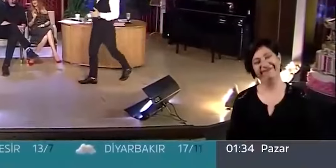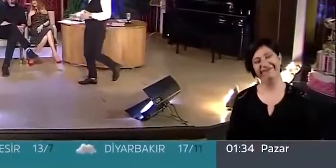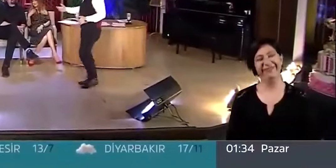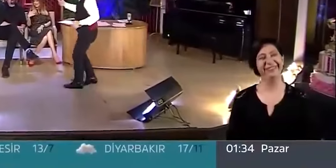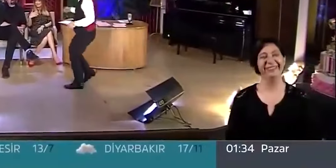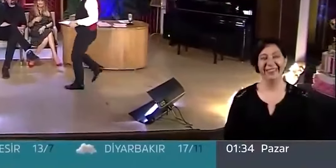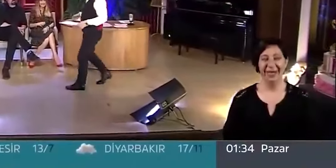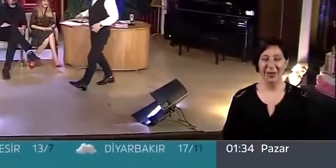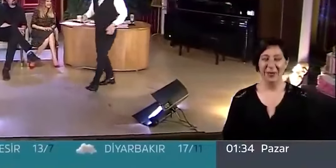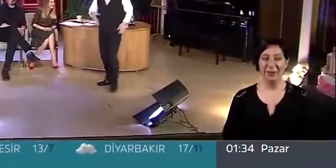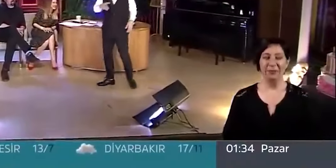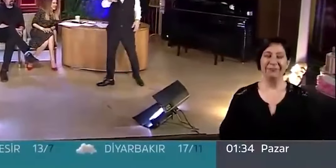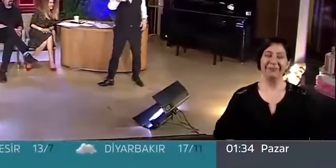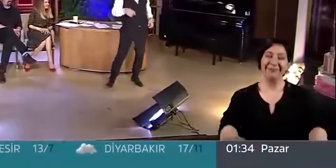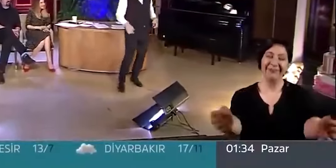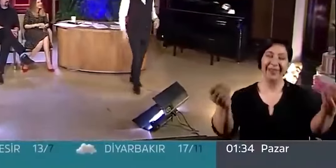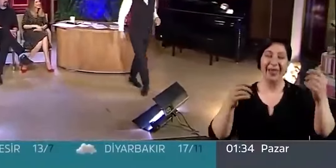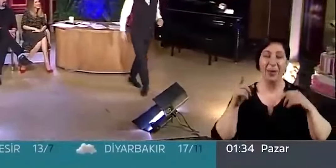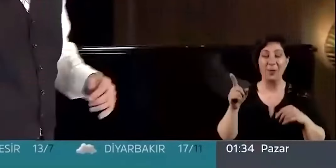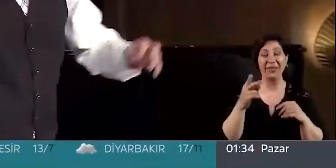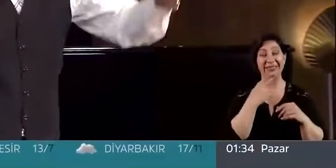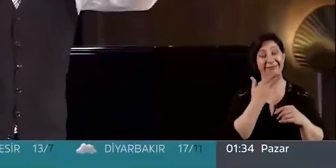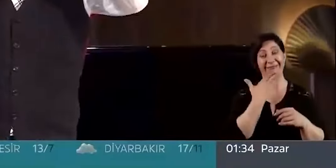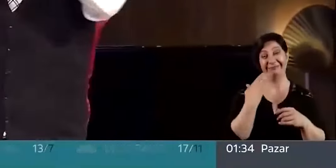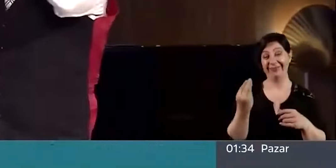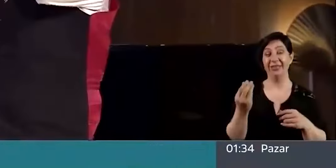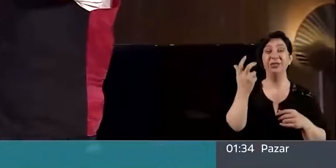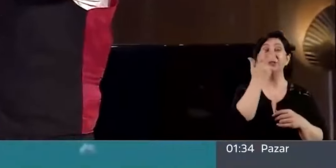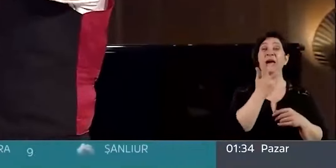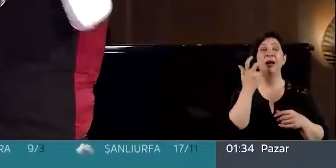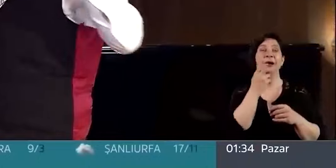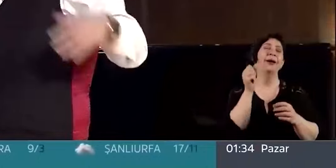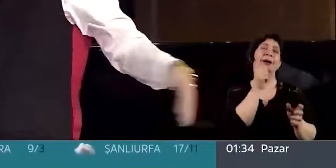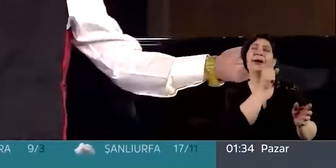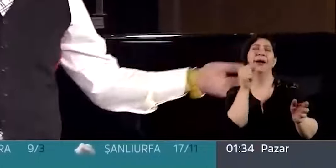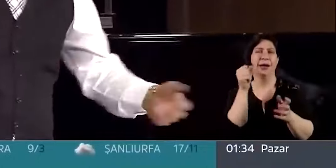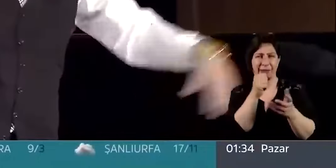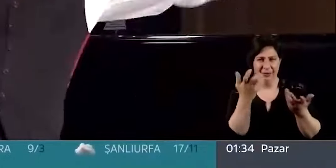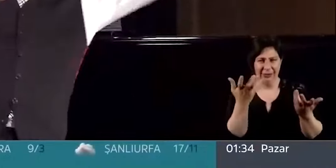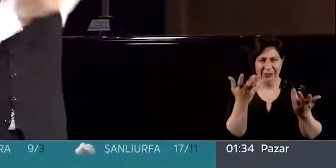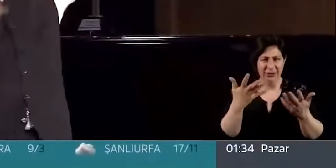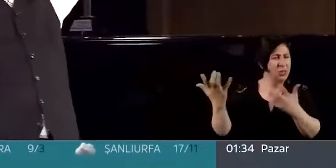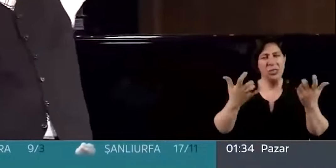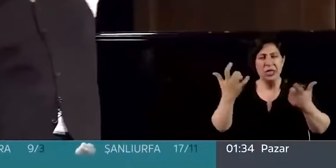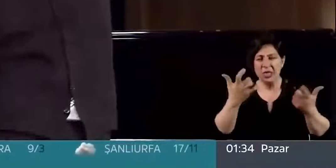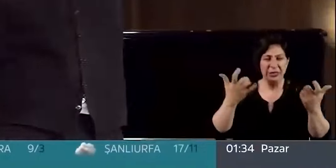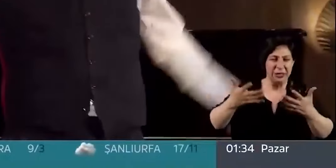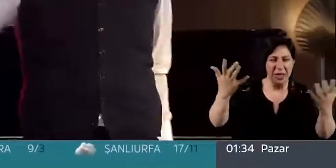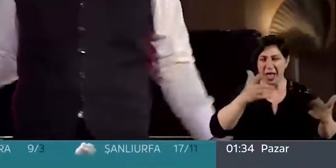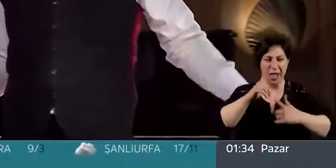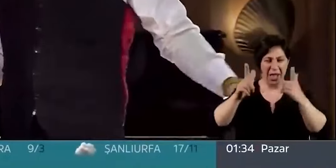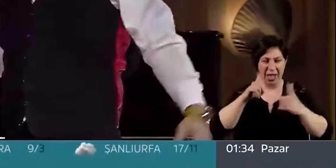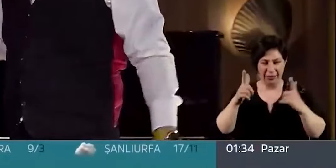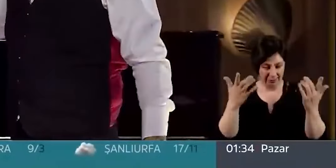Bak, sen diyorsun ki bu kız, bu güzel kız şarkı söylüyor değil mi? Hani kendini yitirmiş,